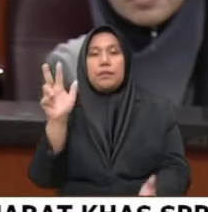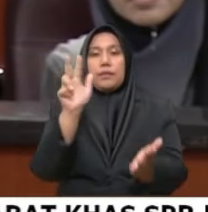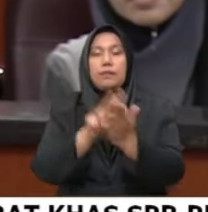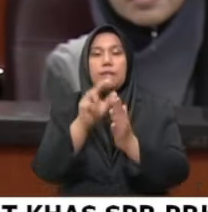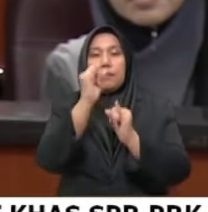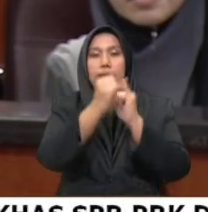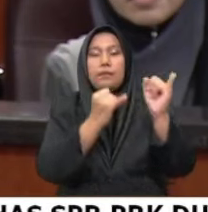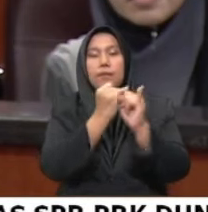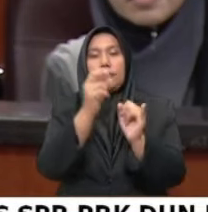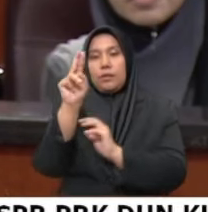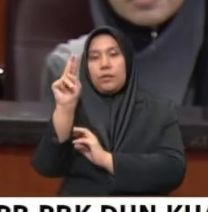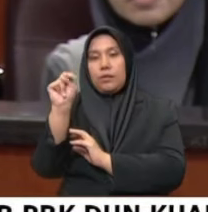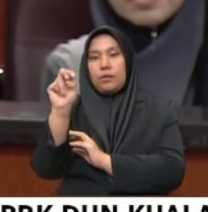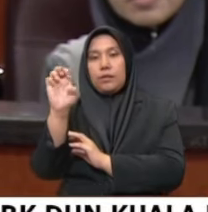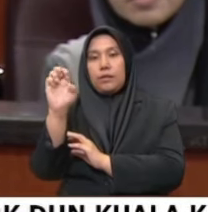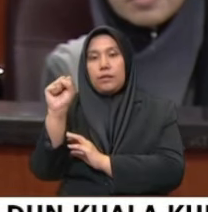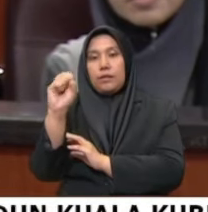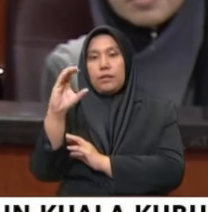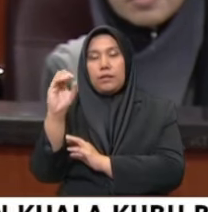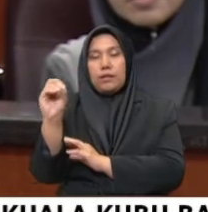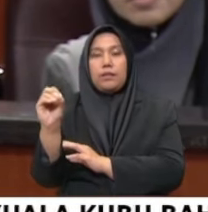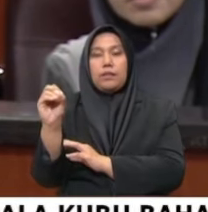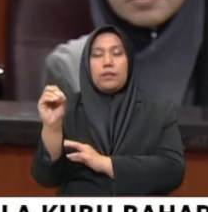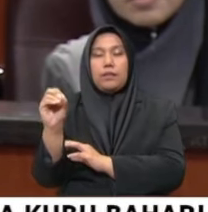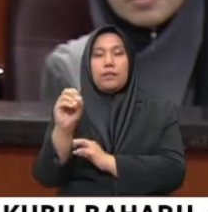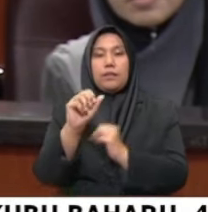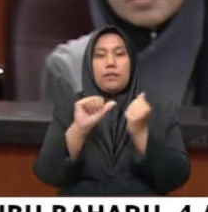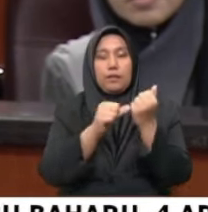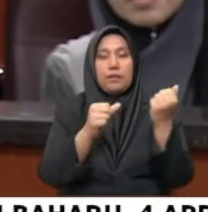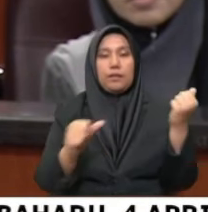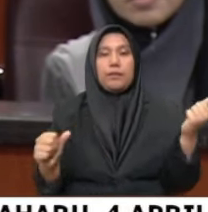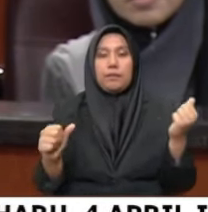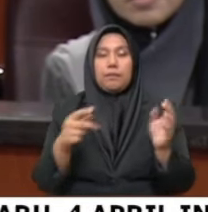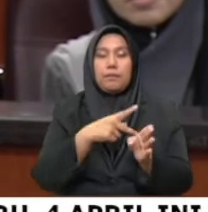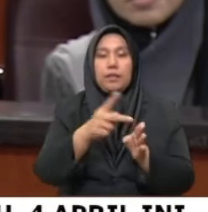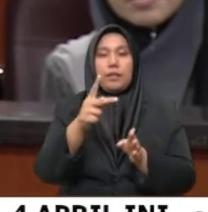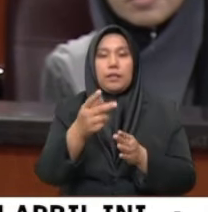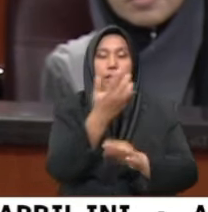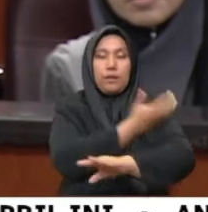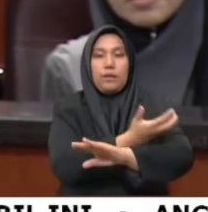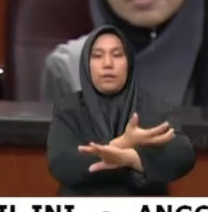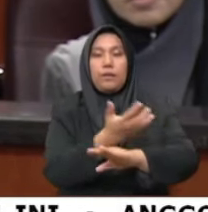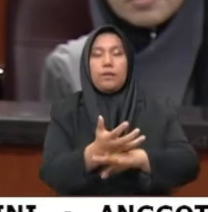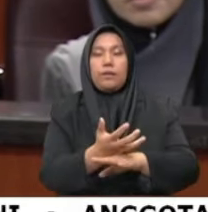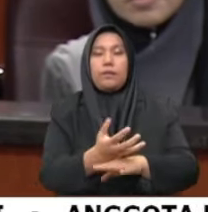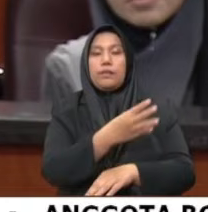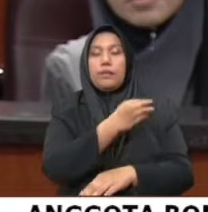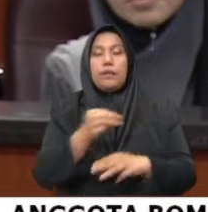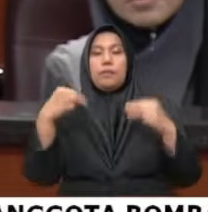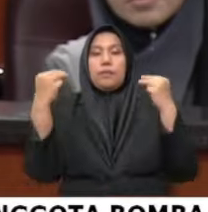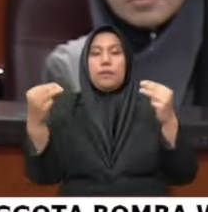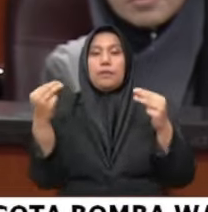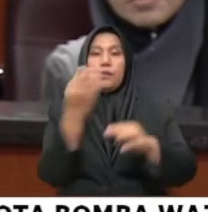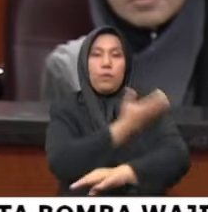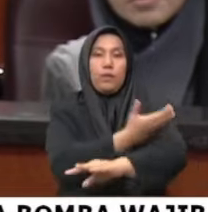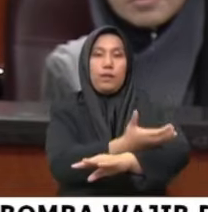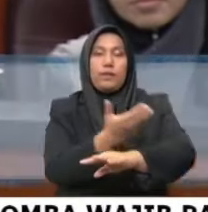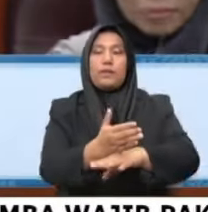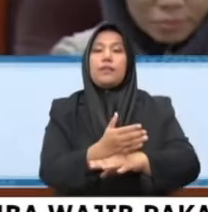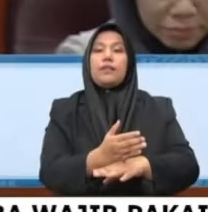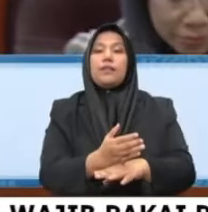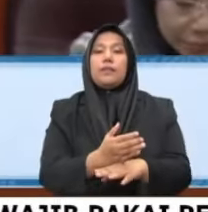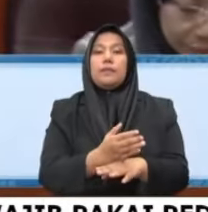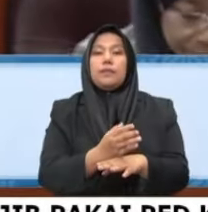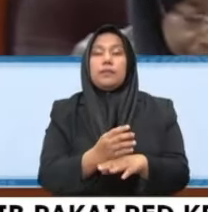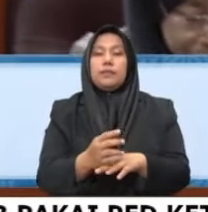seperti UNESCO. Perkara penting ialah jawatan kuasa pakar warisan berkaitan dan Majlis Warisan Kebangsaan